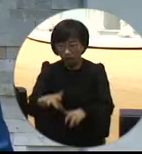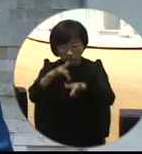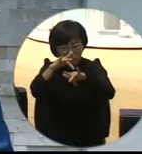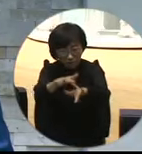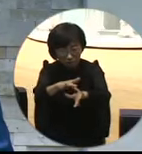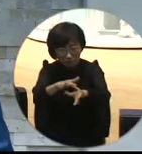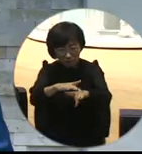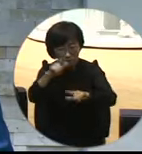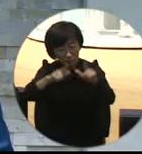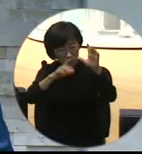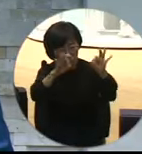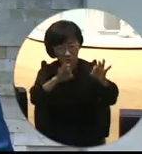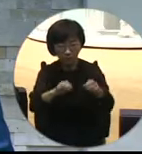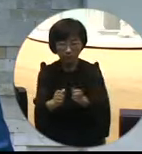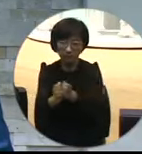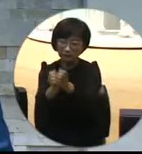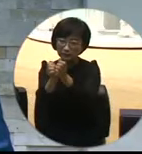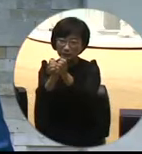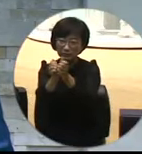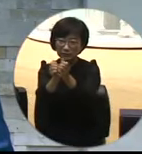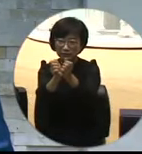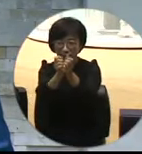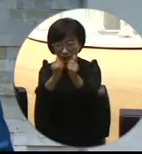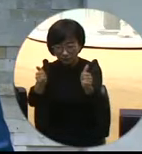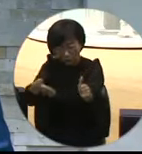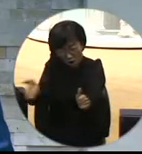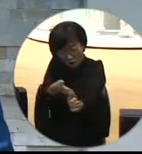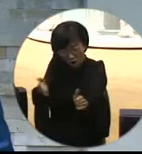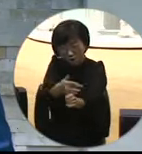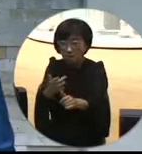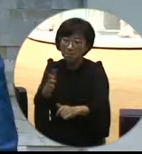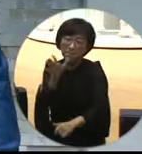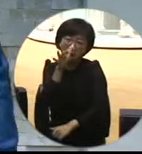사단이. 이 종교인들을.